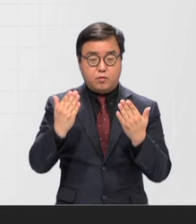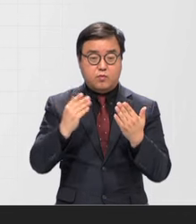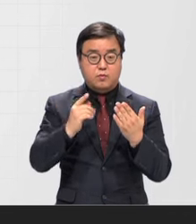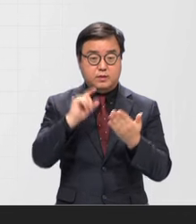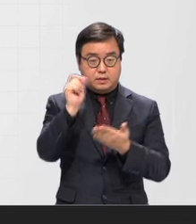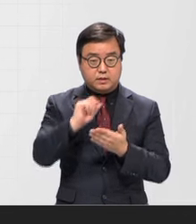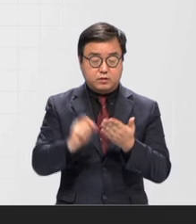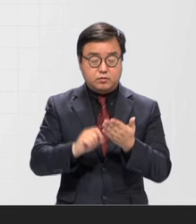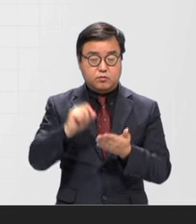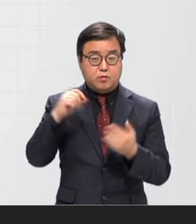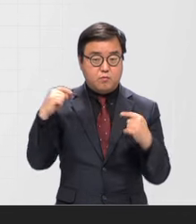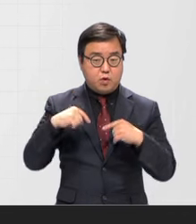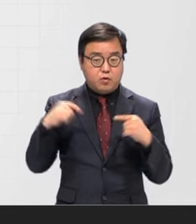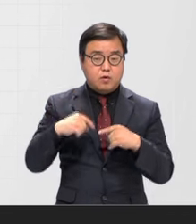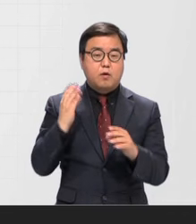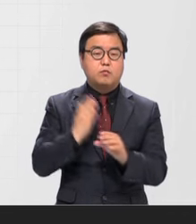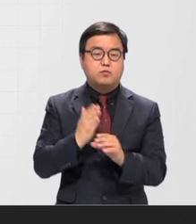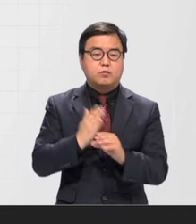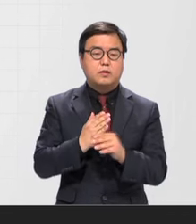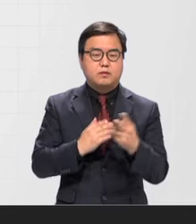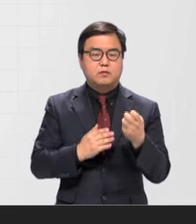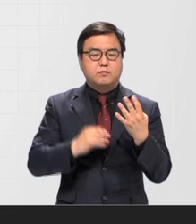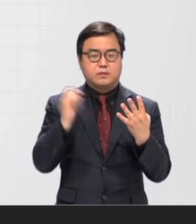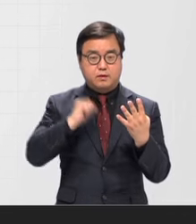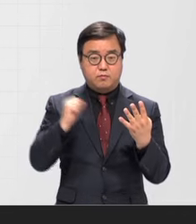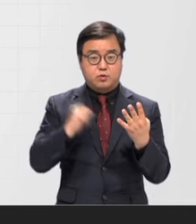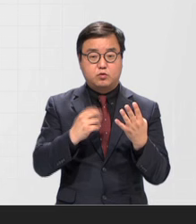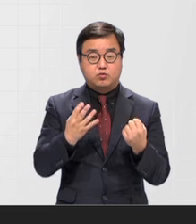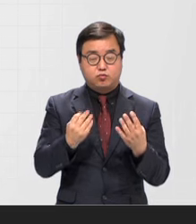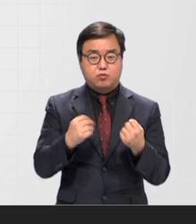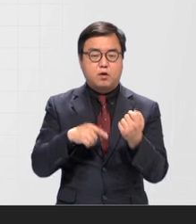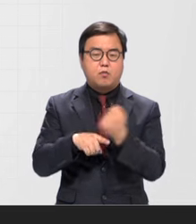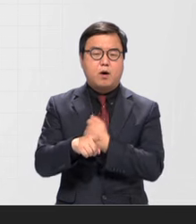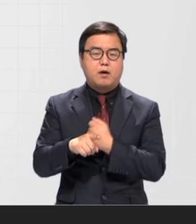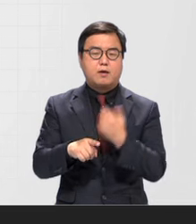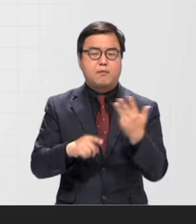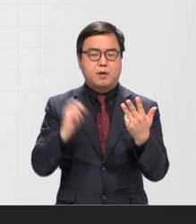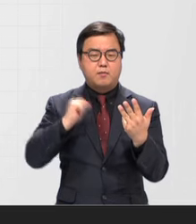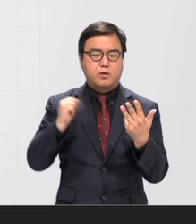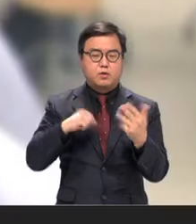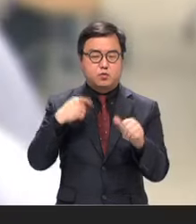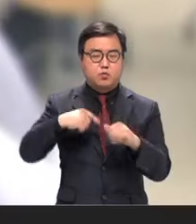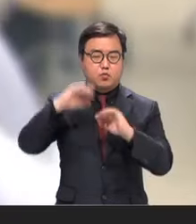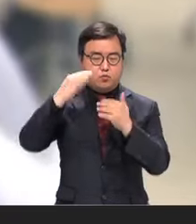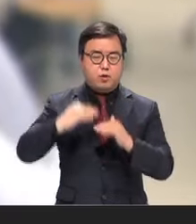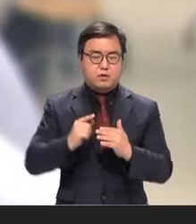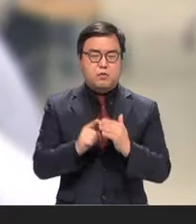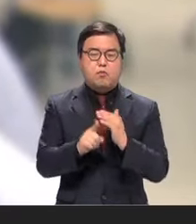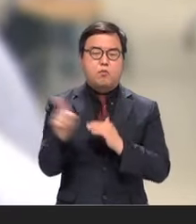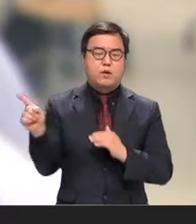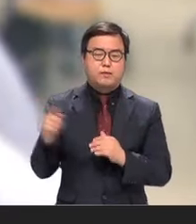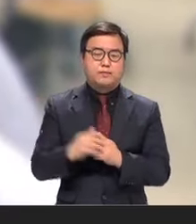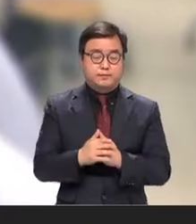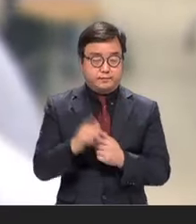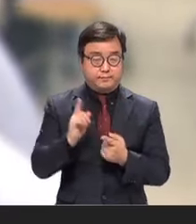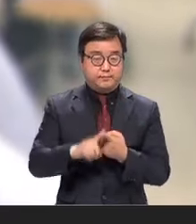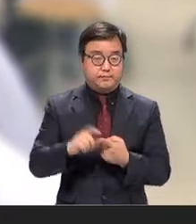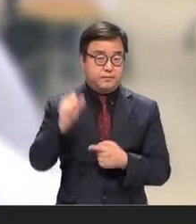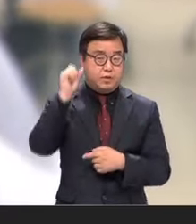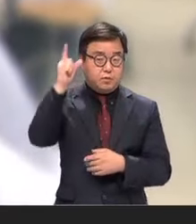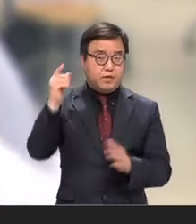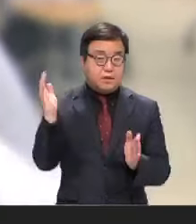가운데 수학은 34% 과학은 88% 교육 과정을 벗어났습니다 영재학교 과학고에